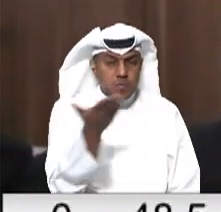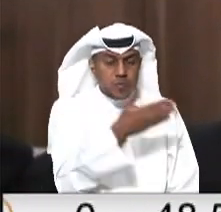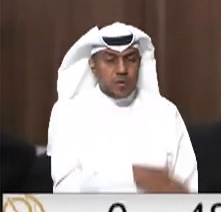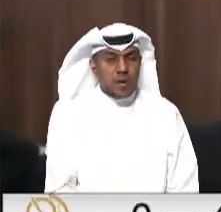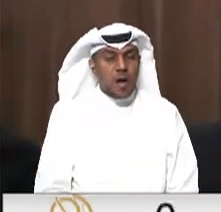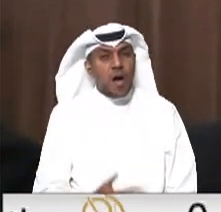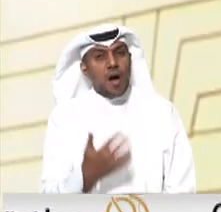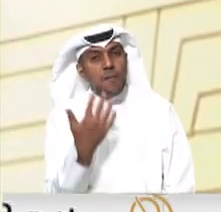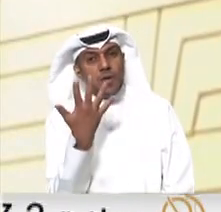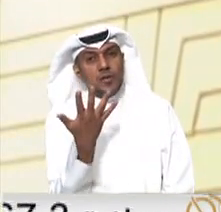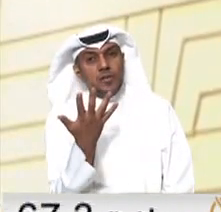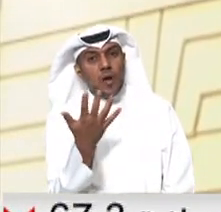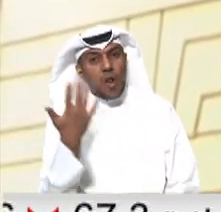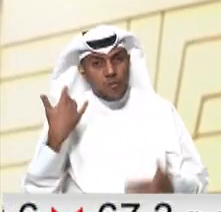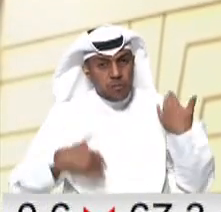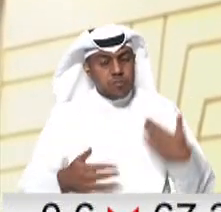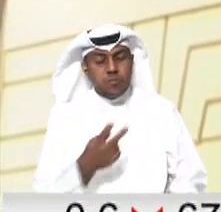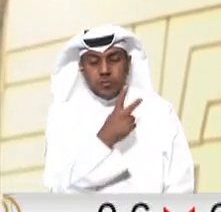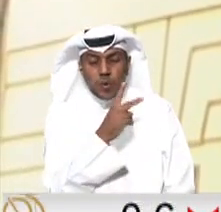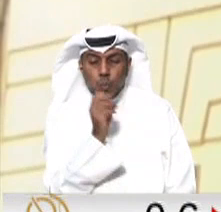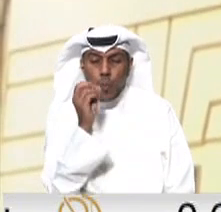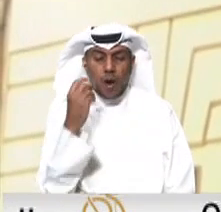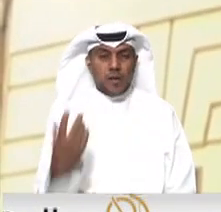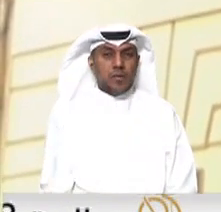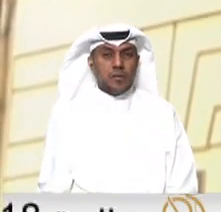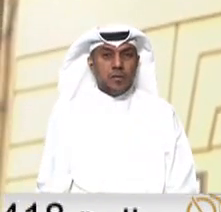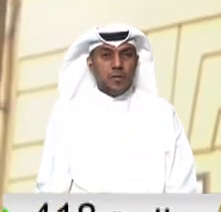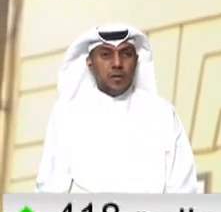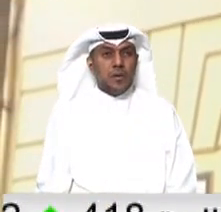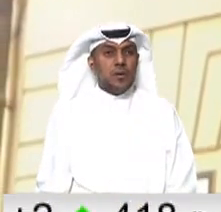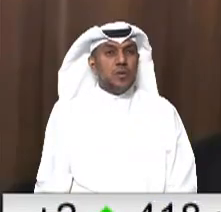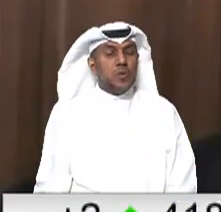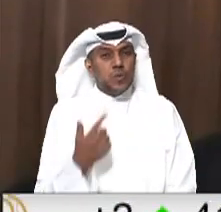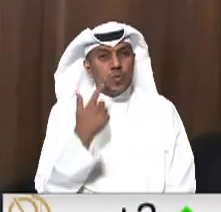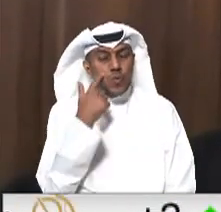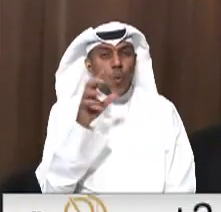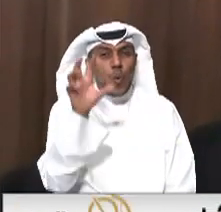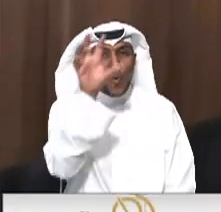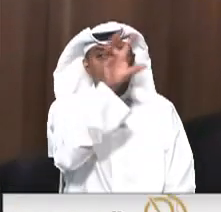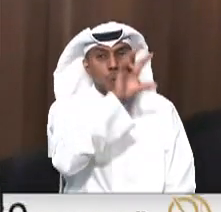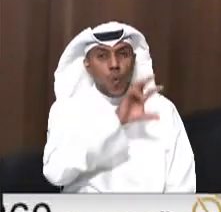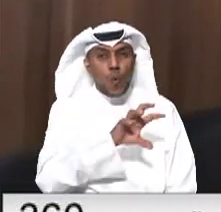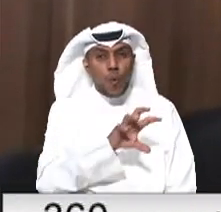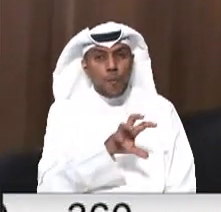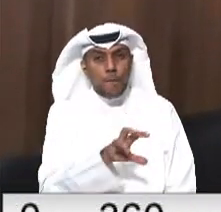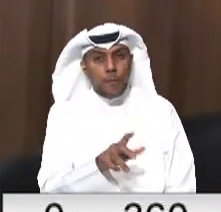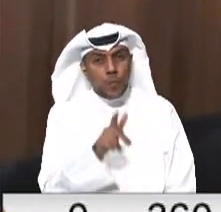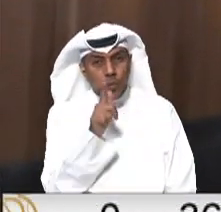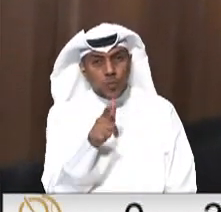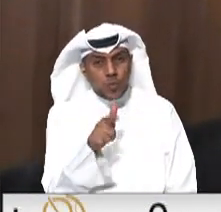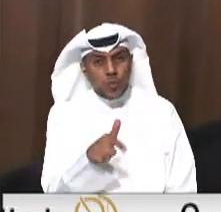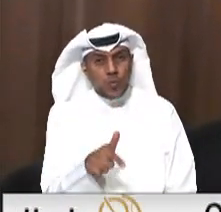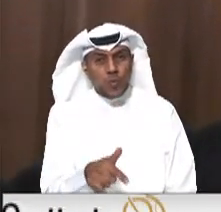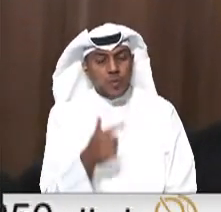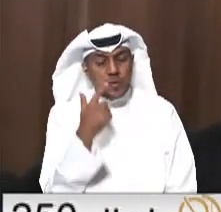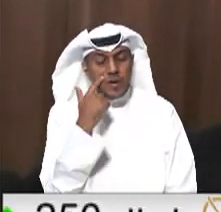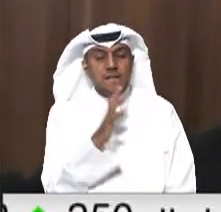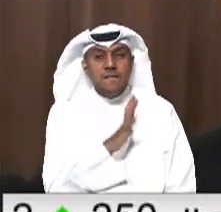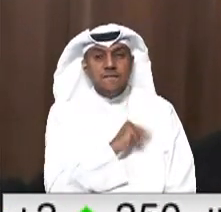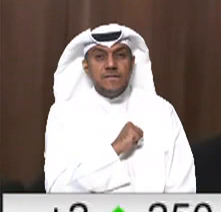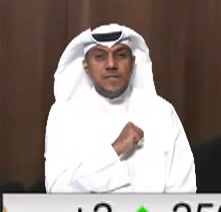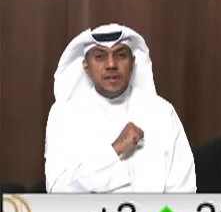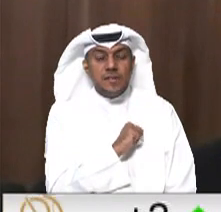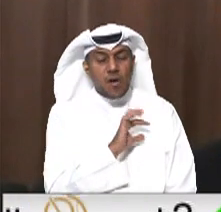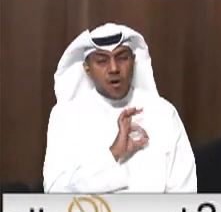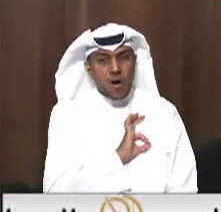و5000 جريح، ونحن نستغرب من دول أوروبية أن تشارك في عقاب الشعب الفلسطيني.